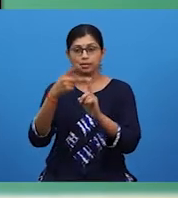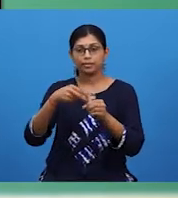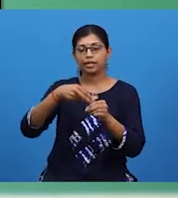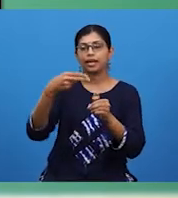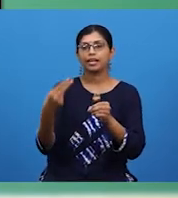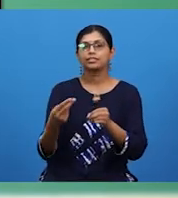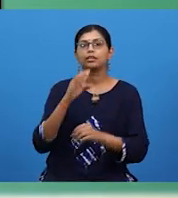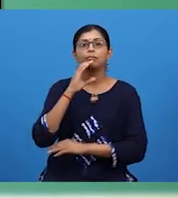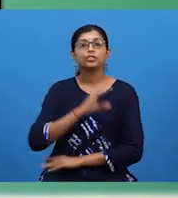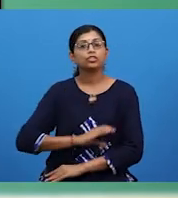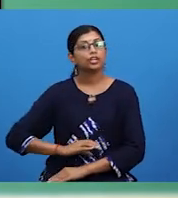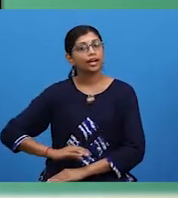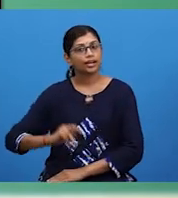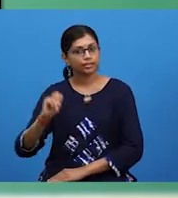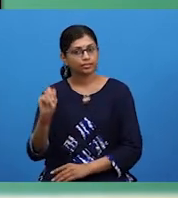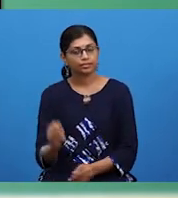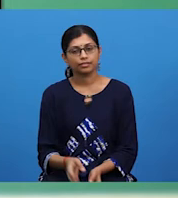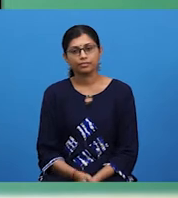hasil pencernaan.